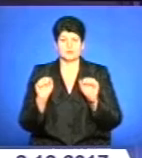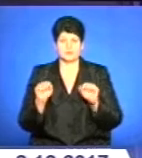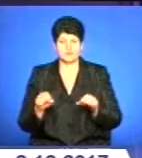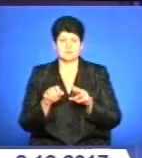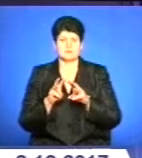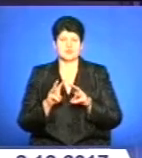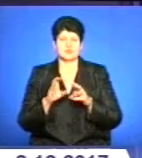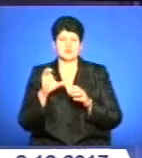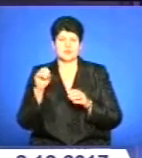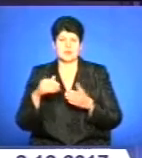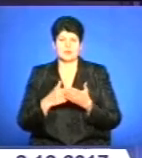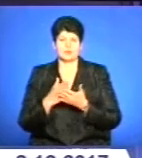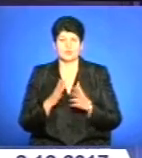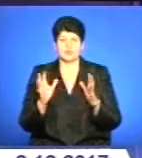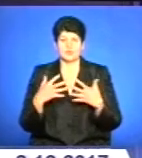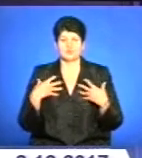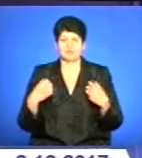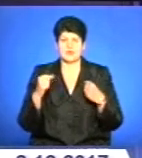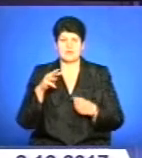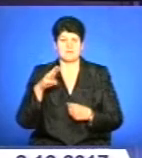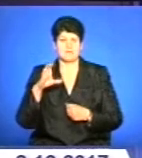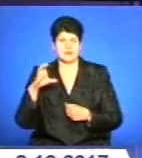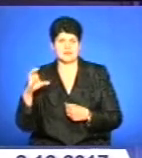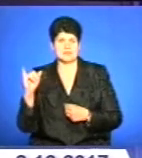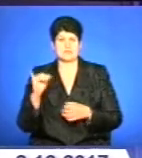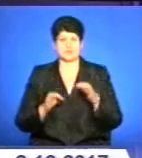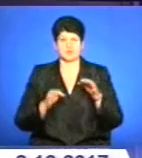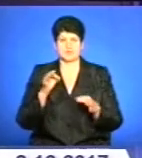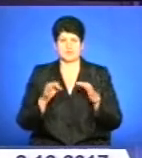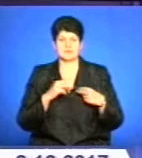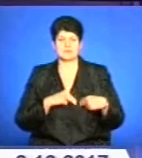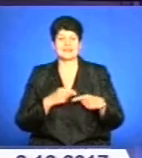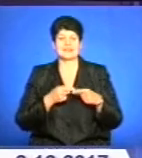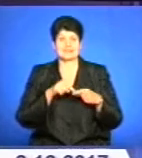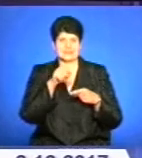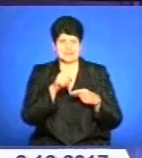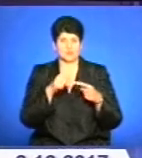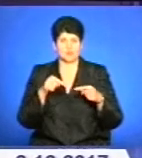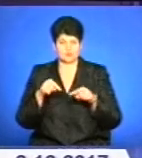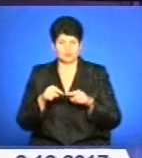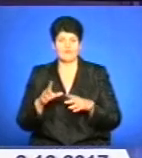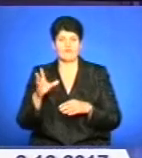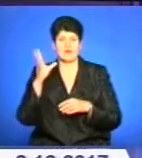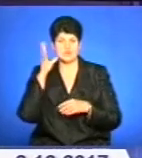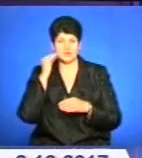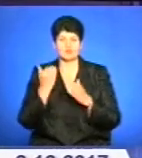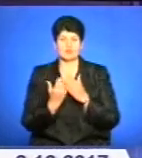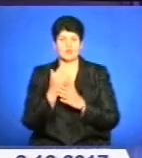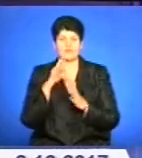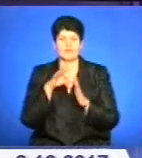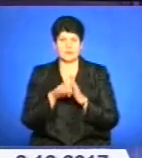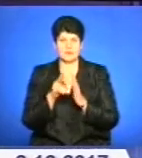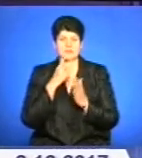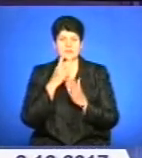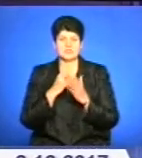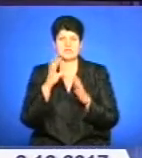політики, охорони здоров'я, освіти, МВС і судів. Працівники цих структур вважають, що нововведення, передбачені законопроектом,